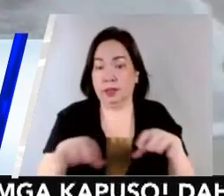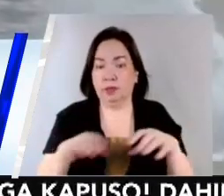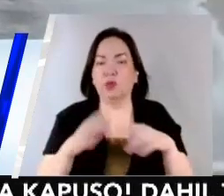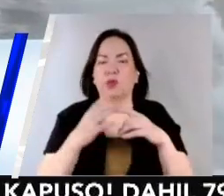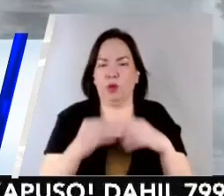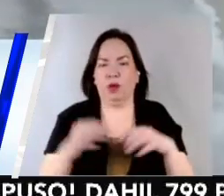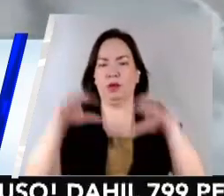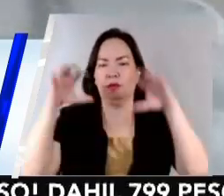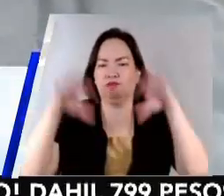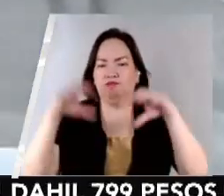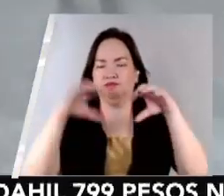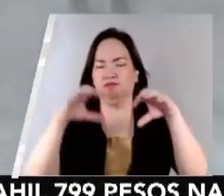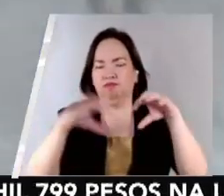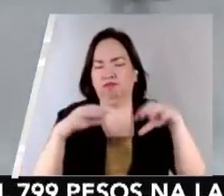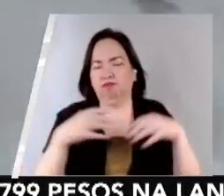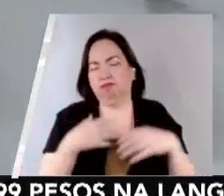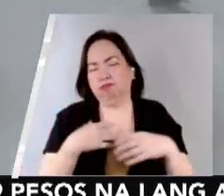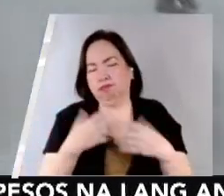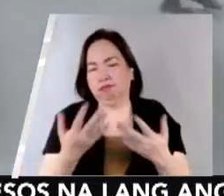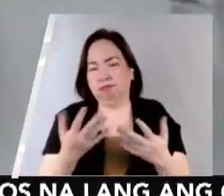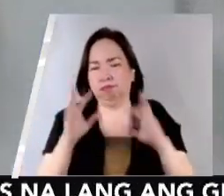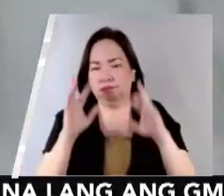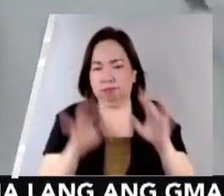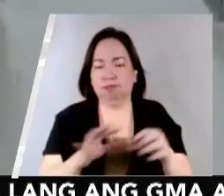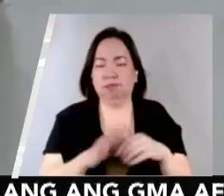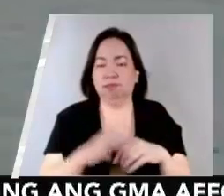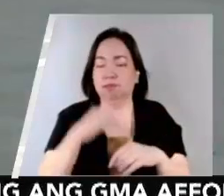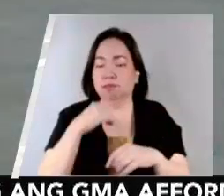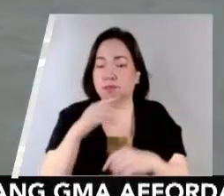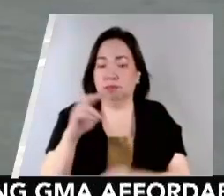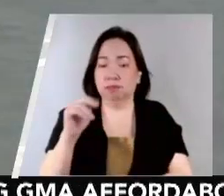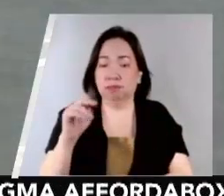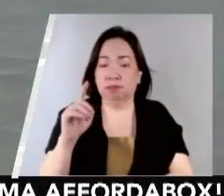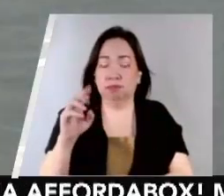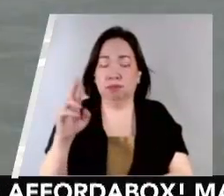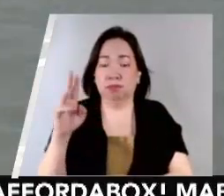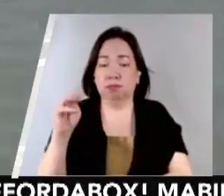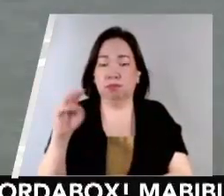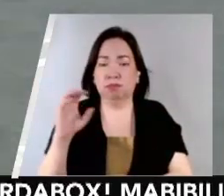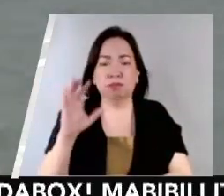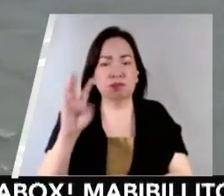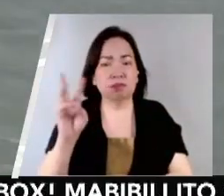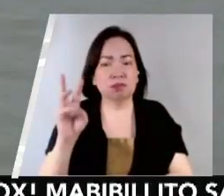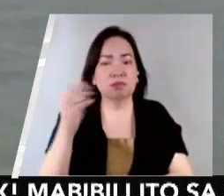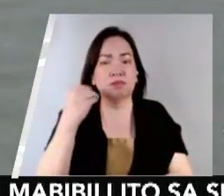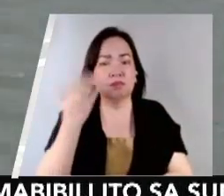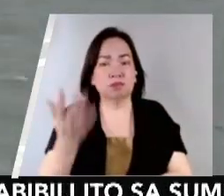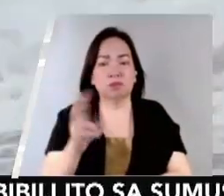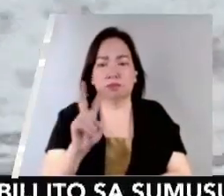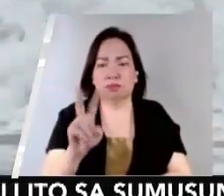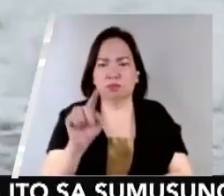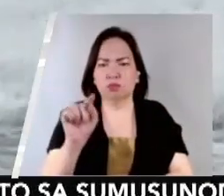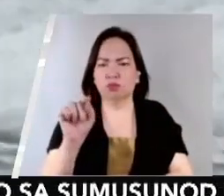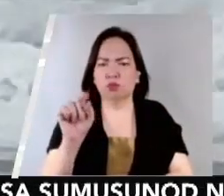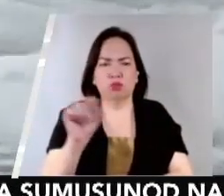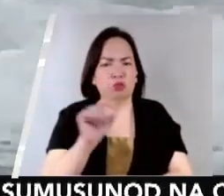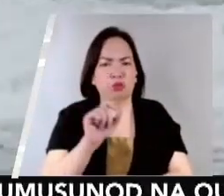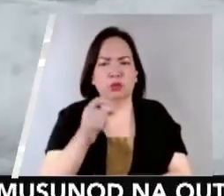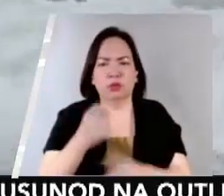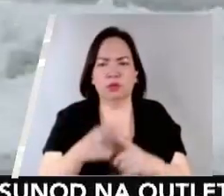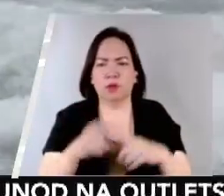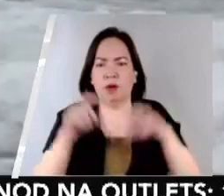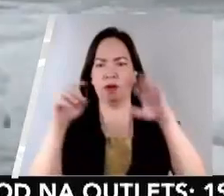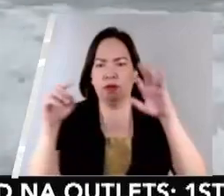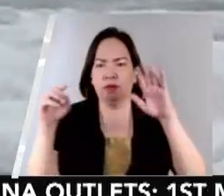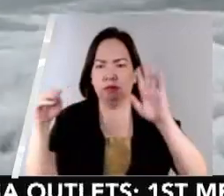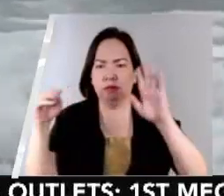panahon. Sa tala ng NDRRMC, 6 ang patay habang 2 pa ang nawawala dahil sa epekto ng habagat na